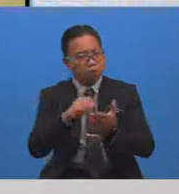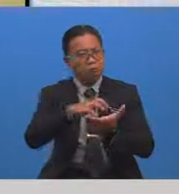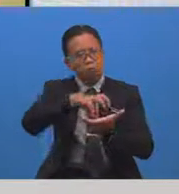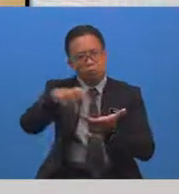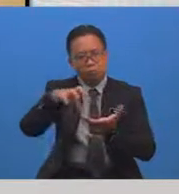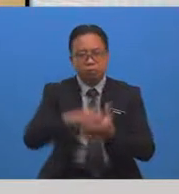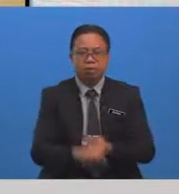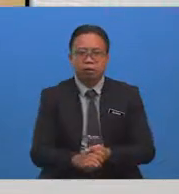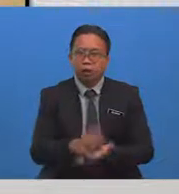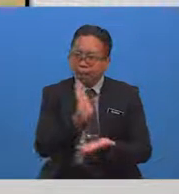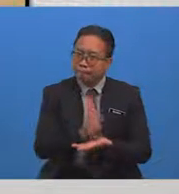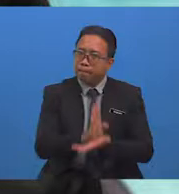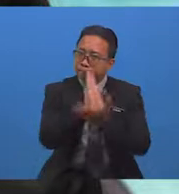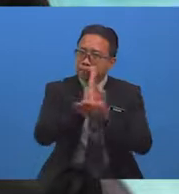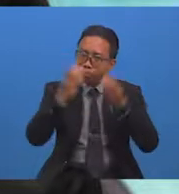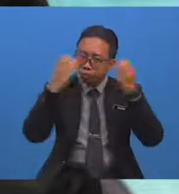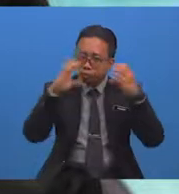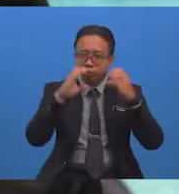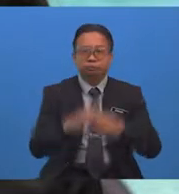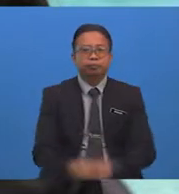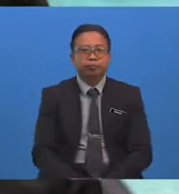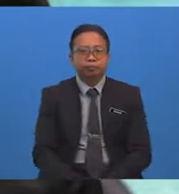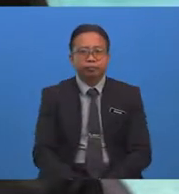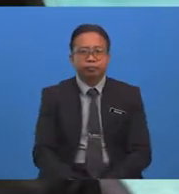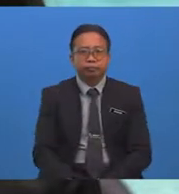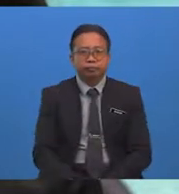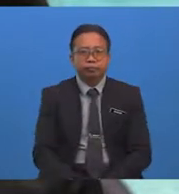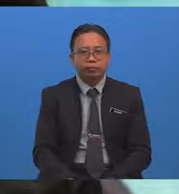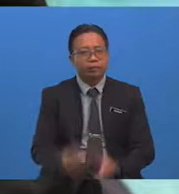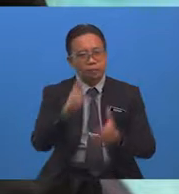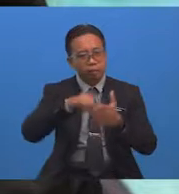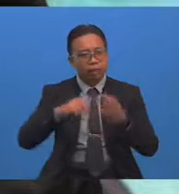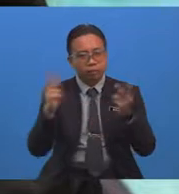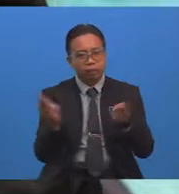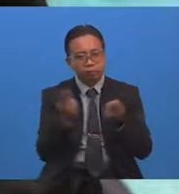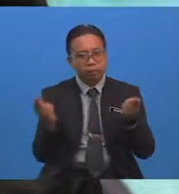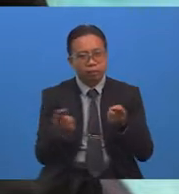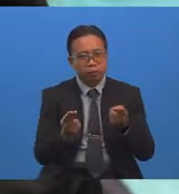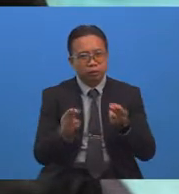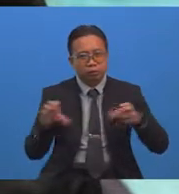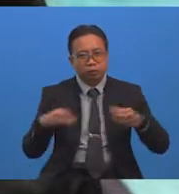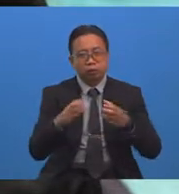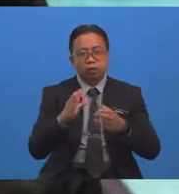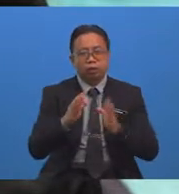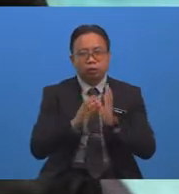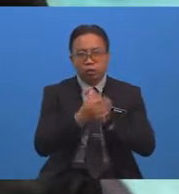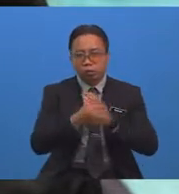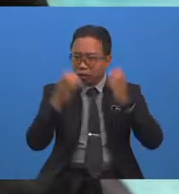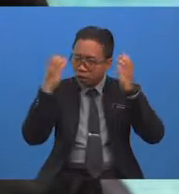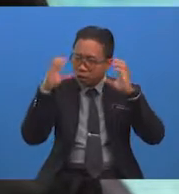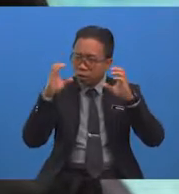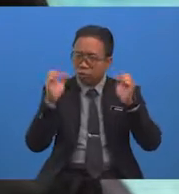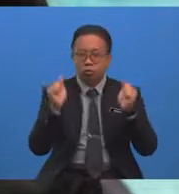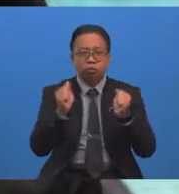counters sekula si jagur lebih Apakah usaha yang dilakukan oleh ceguk bersama